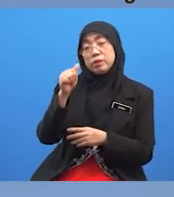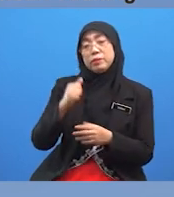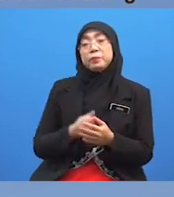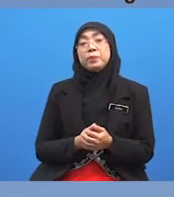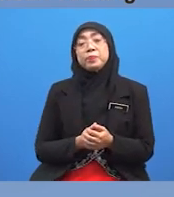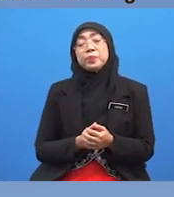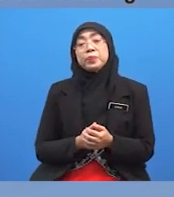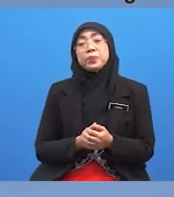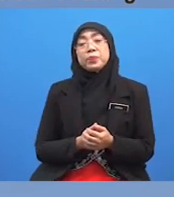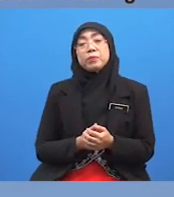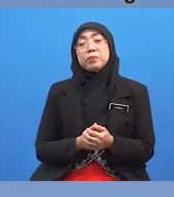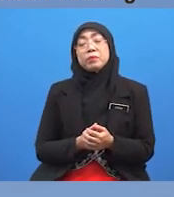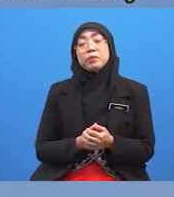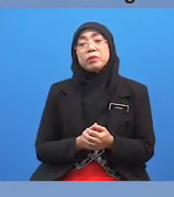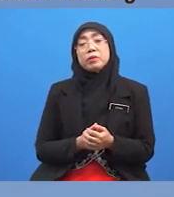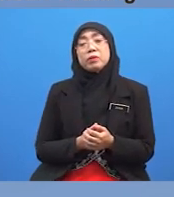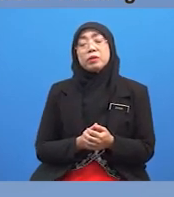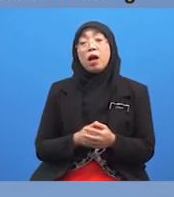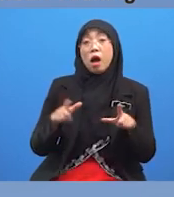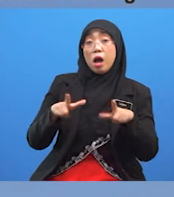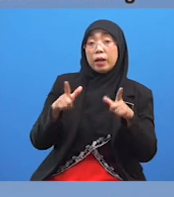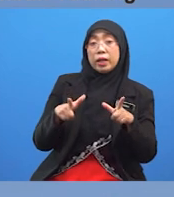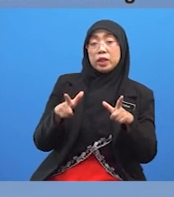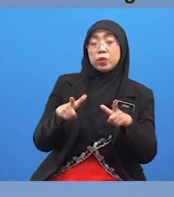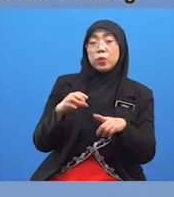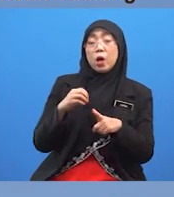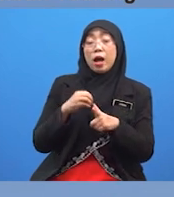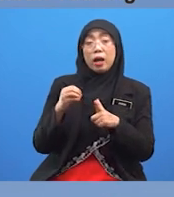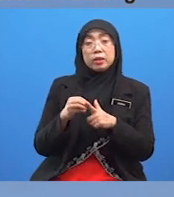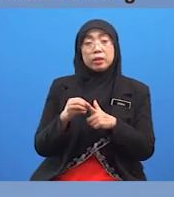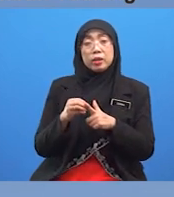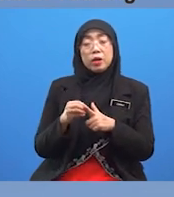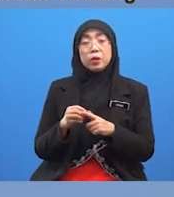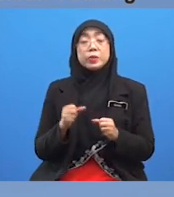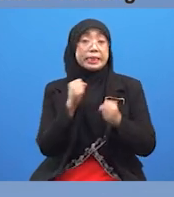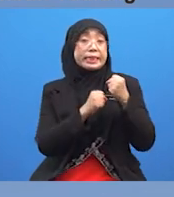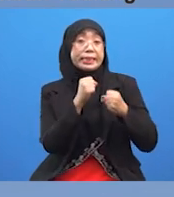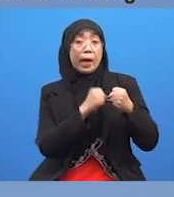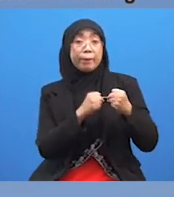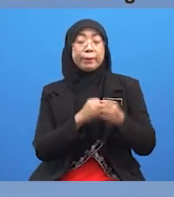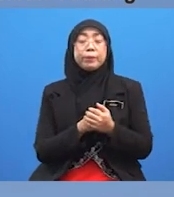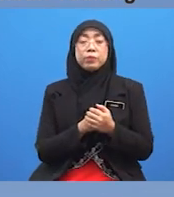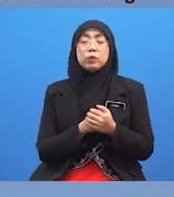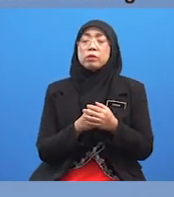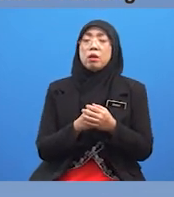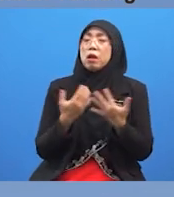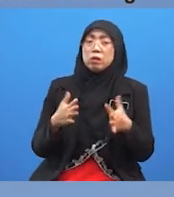bersyukur merujuk kepada perbuatan atau amalan yang berterima kasih setelah mendapat pertolongan daripada